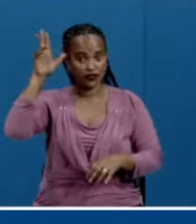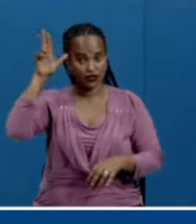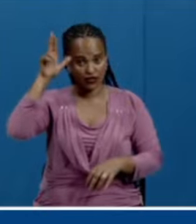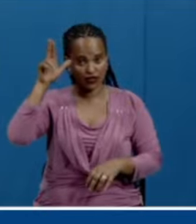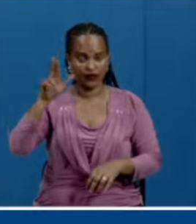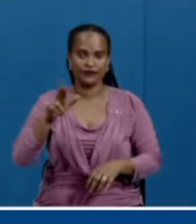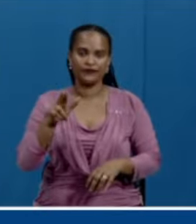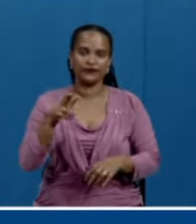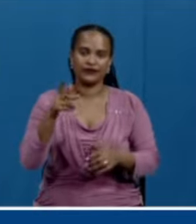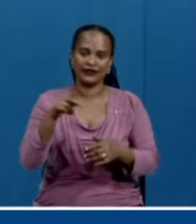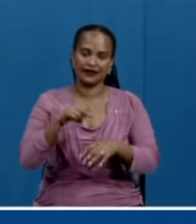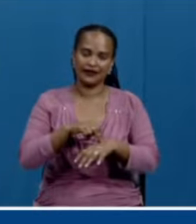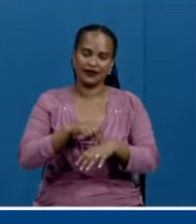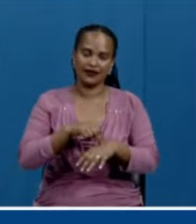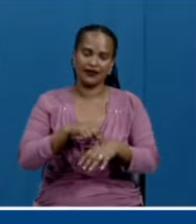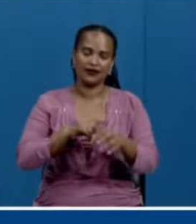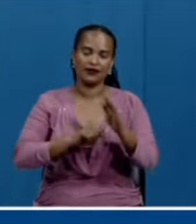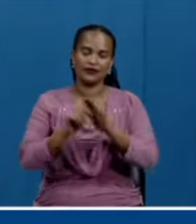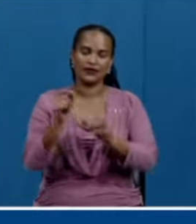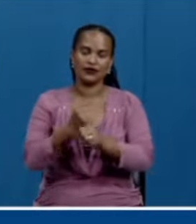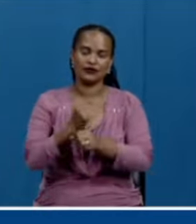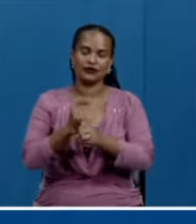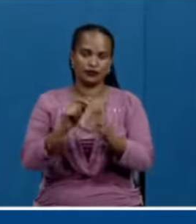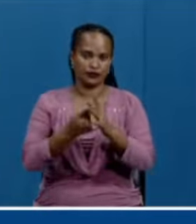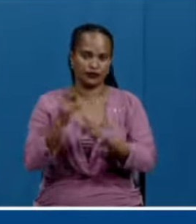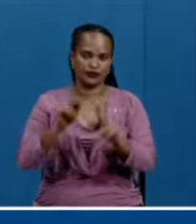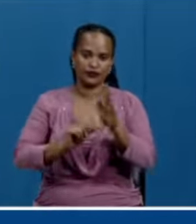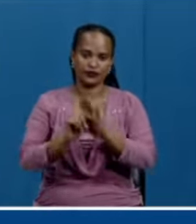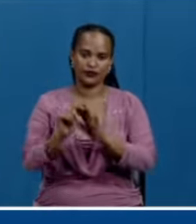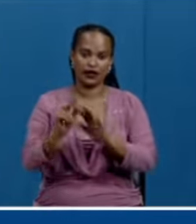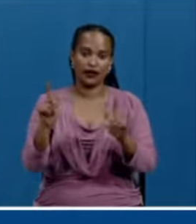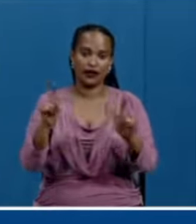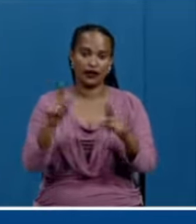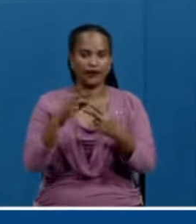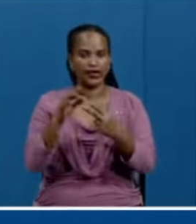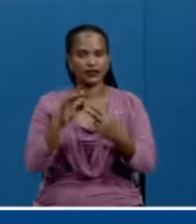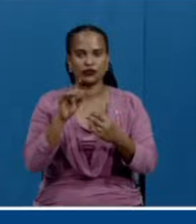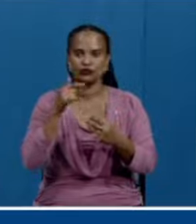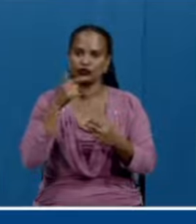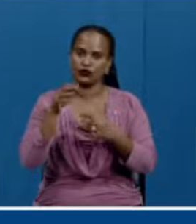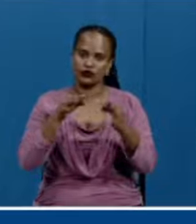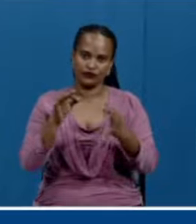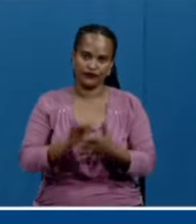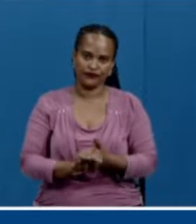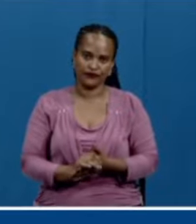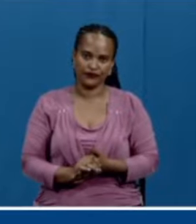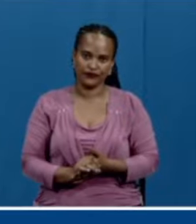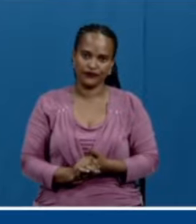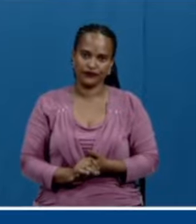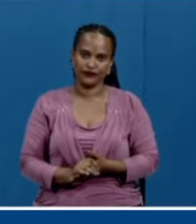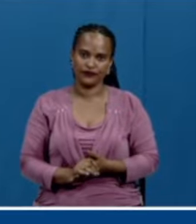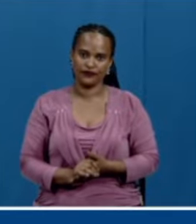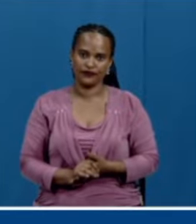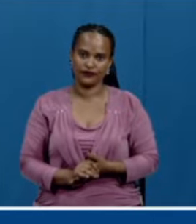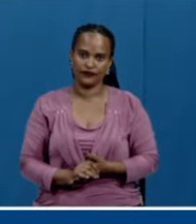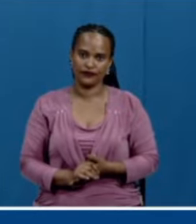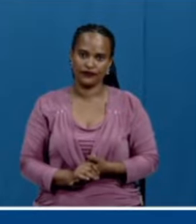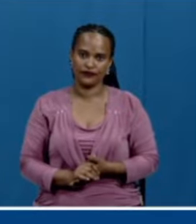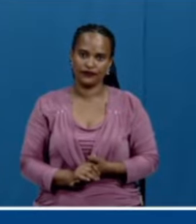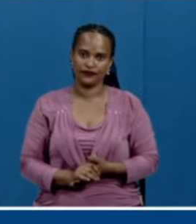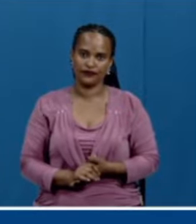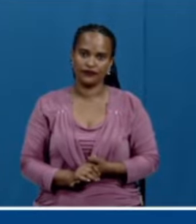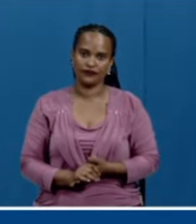ረዳ እቲ ትካል ኣብ ትግራይ ስርሑ ምጅማሩ ንህዝቢ ትግራይ ሓደ ዓብዪ ኣማራፂ እዩ ክብሉ ገሊፆም። It is one of the most